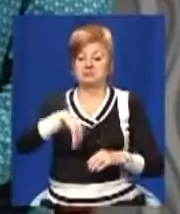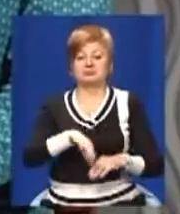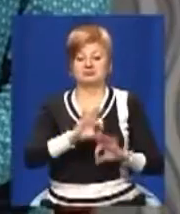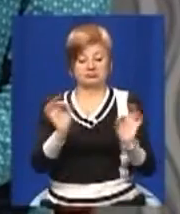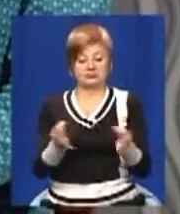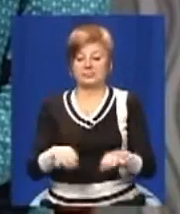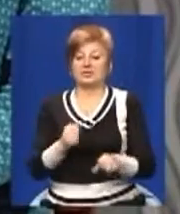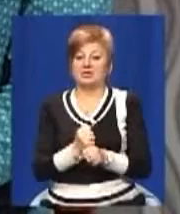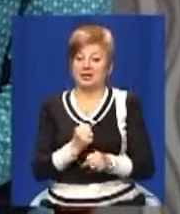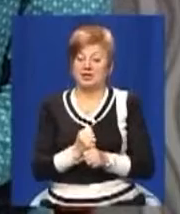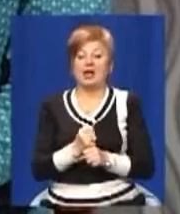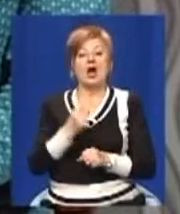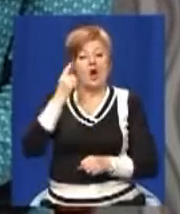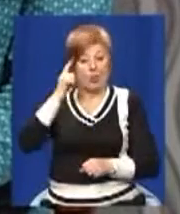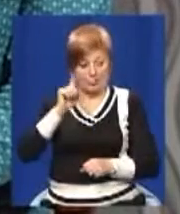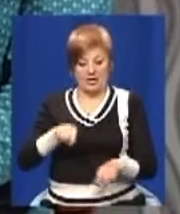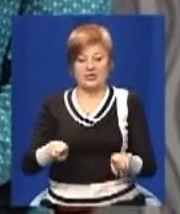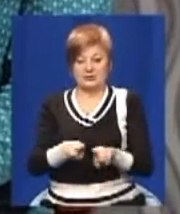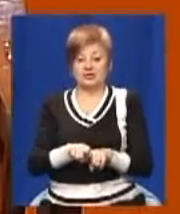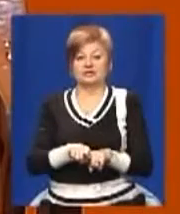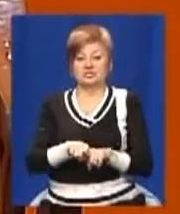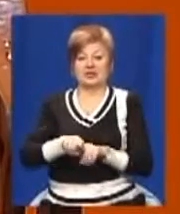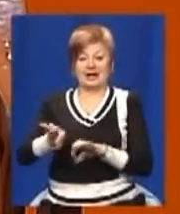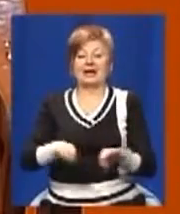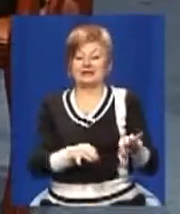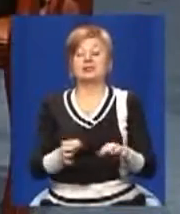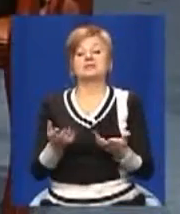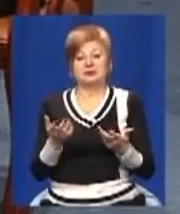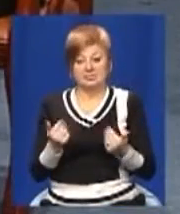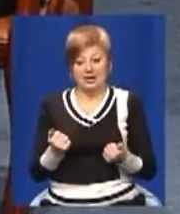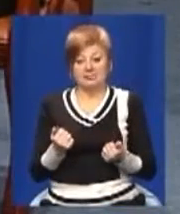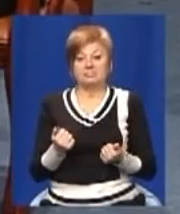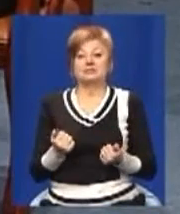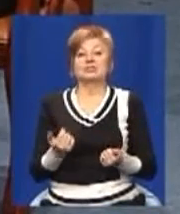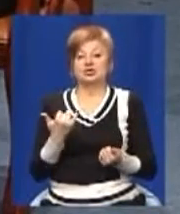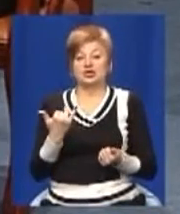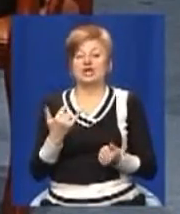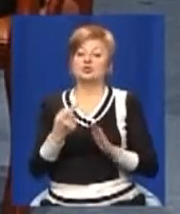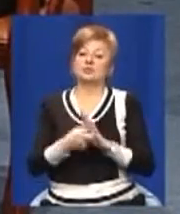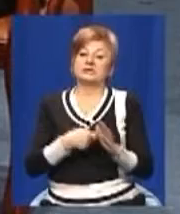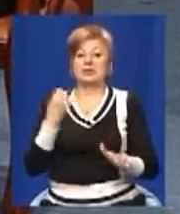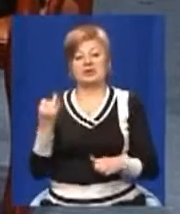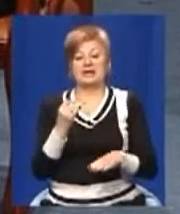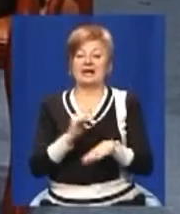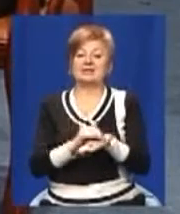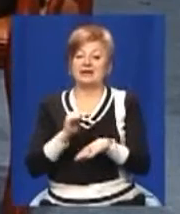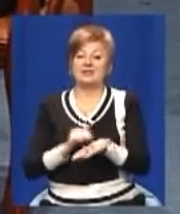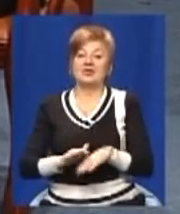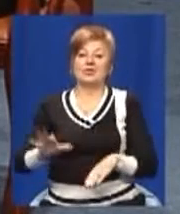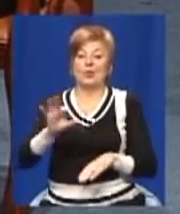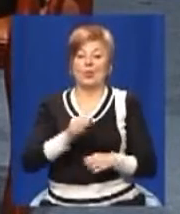А ти б хотіла навчитися кататися на скейтборді? Так. Тож, давай дізнаємося цікаві факти, власне,